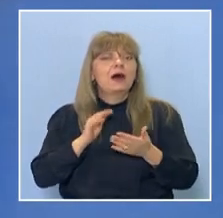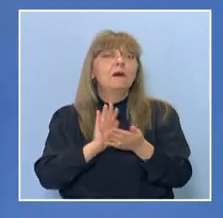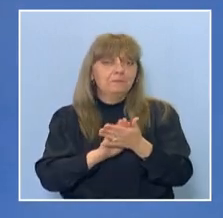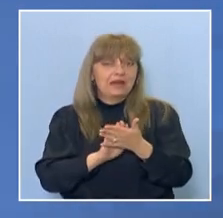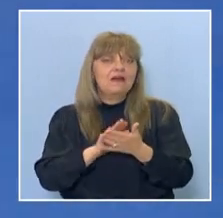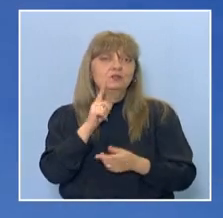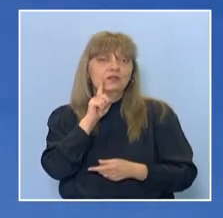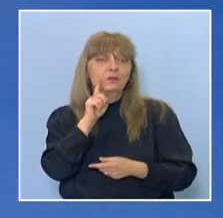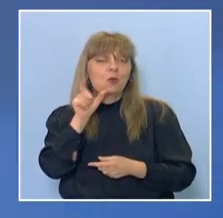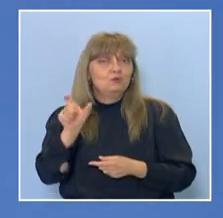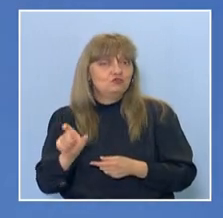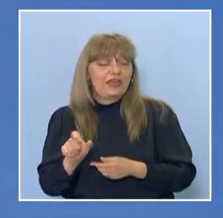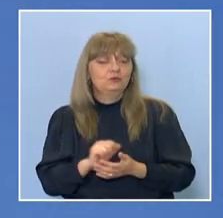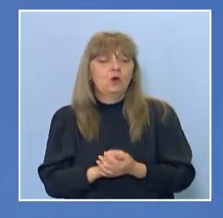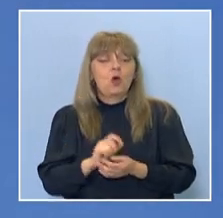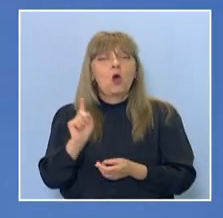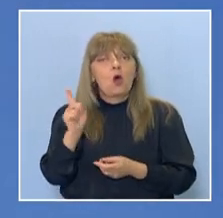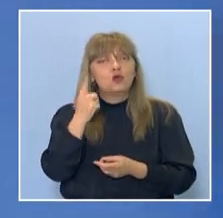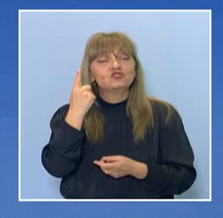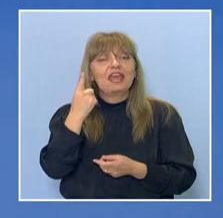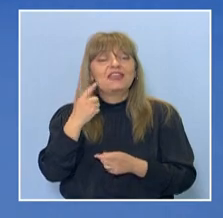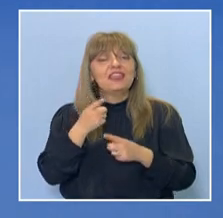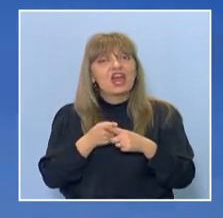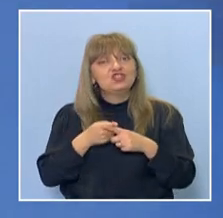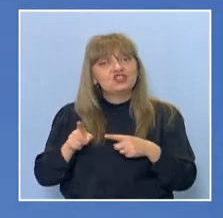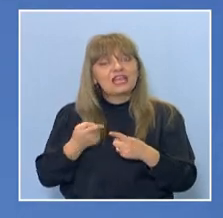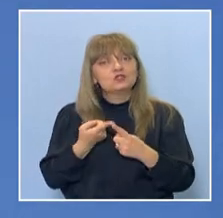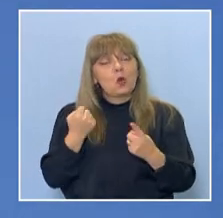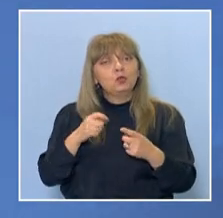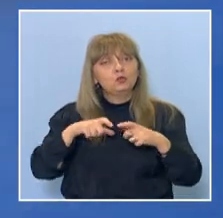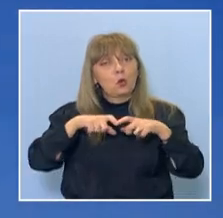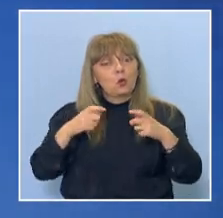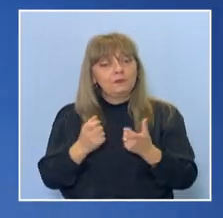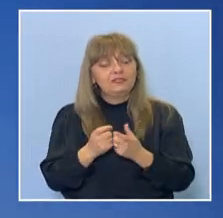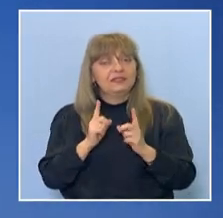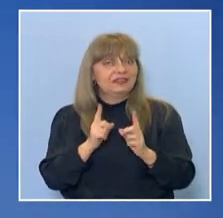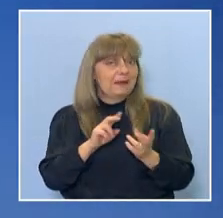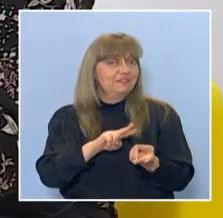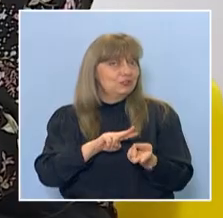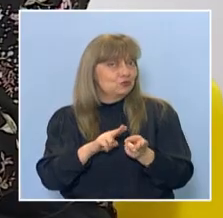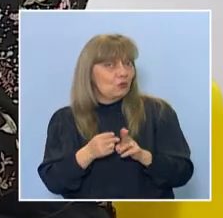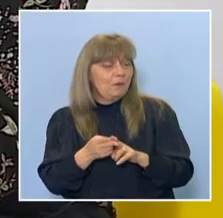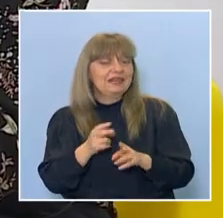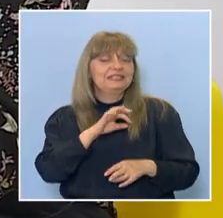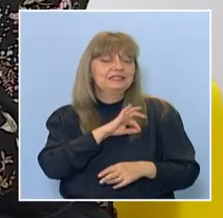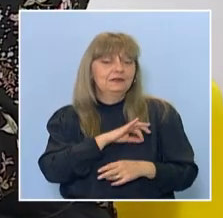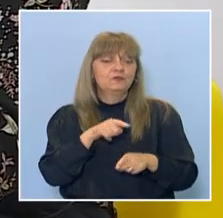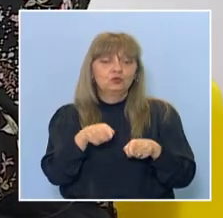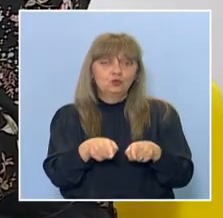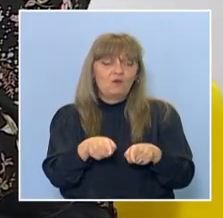момчето. Още една част от гумите, само че как? Ето така да ги обърнем, за да се получи. Това дете